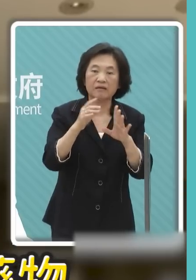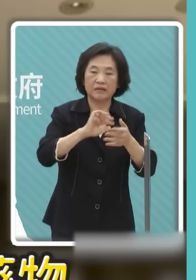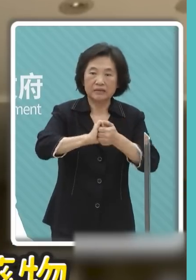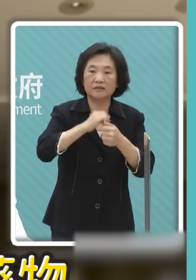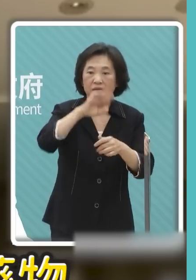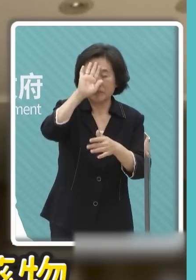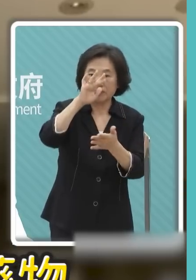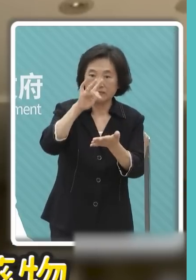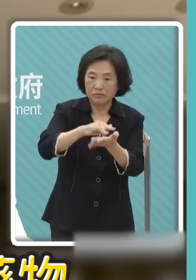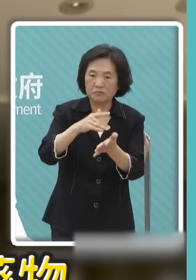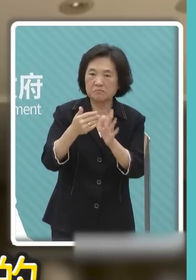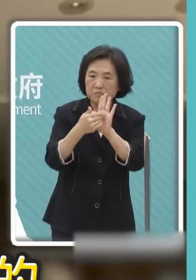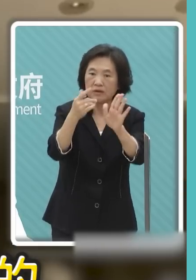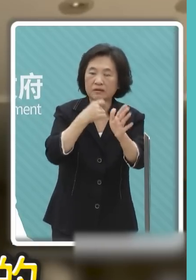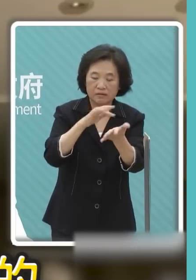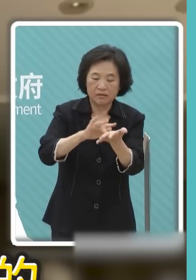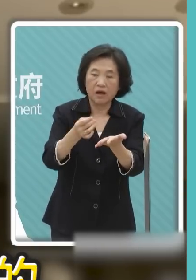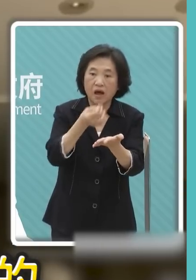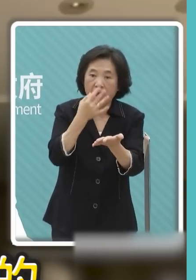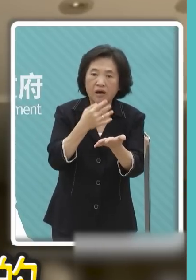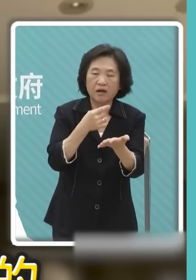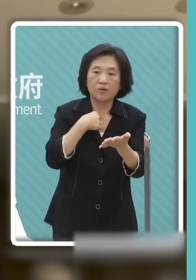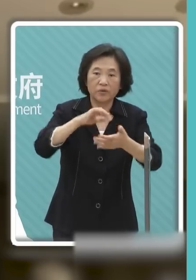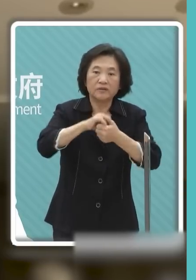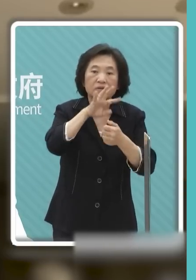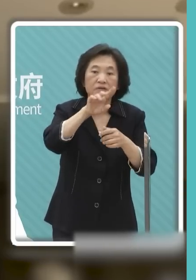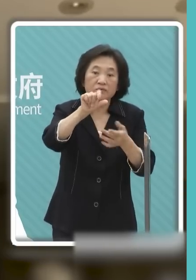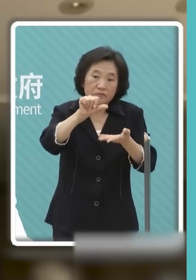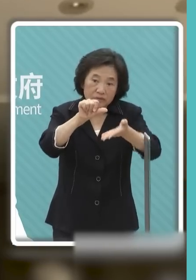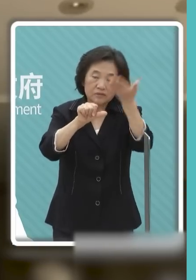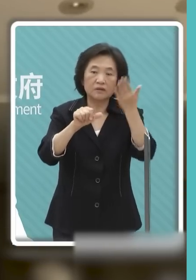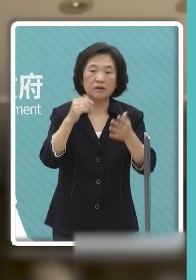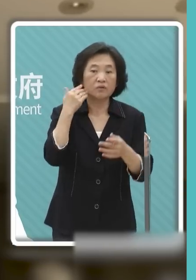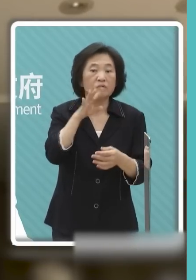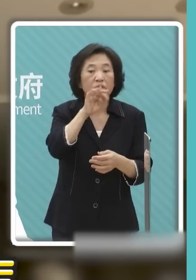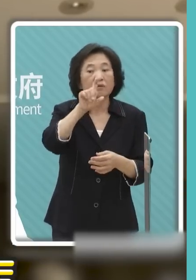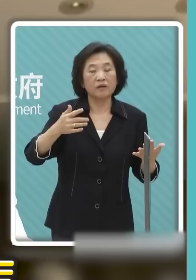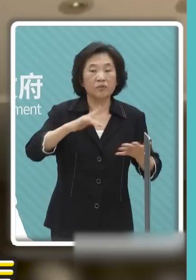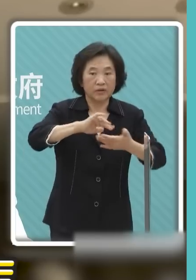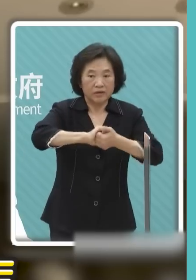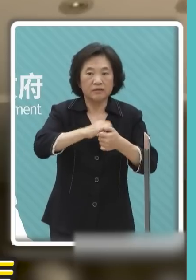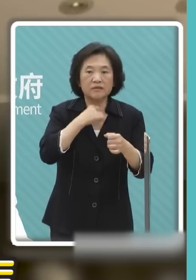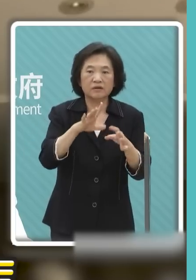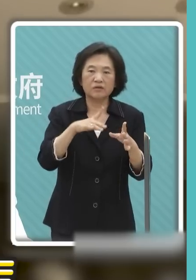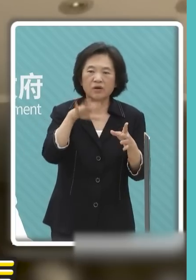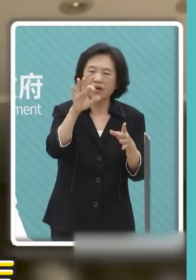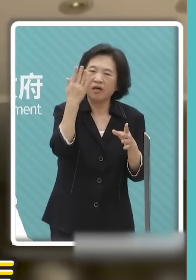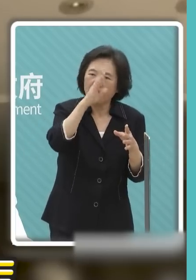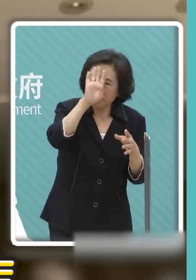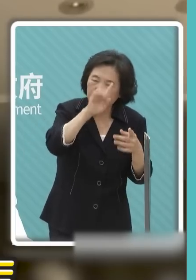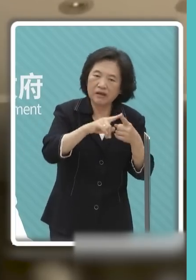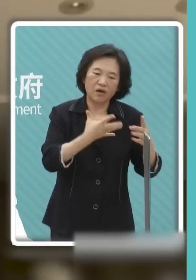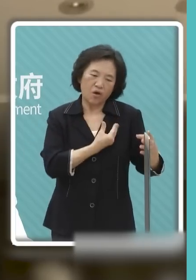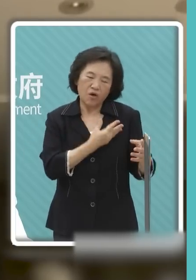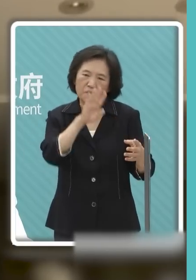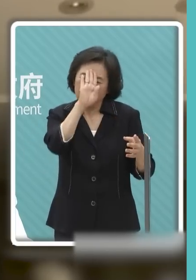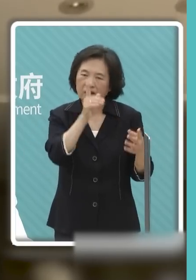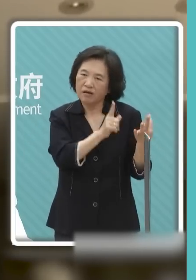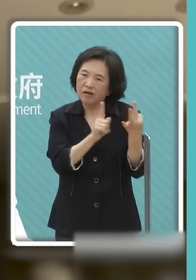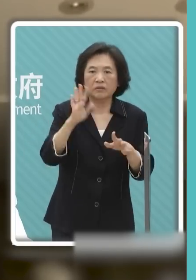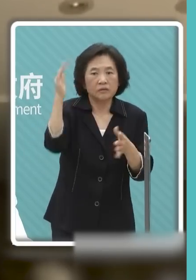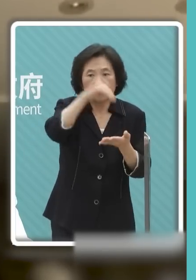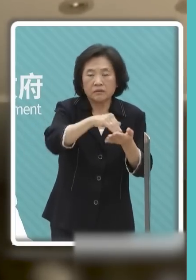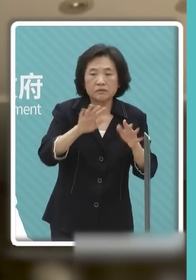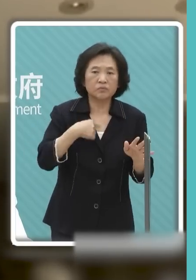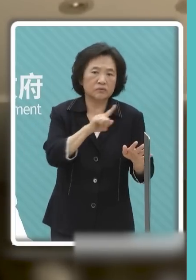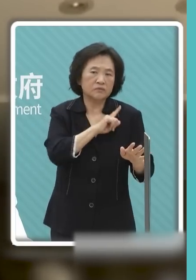的哈，就抗病毒药物。我还要大于65岁以上的，那、如果 不到65岁，还要糖尿病啦、心脏病啦、什么肾脏病、肝